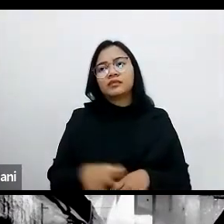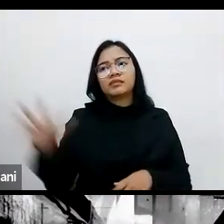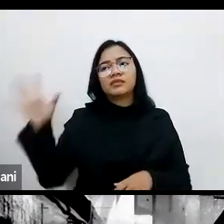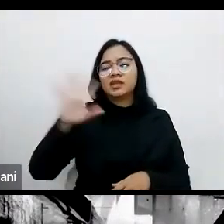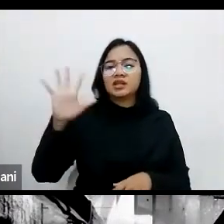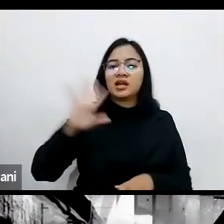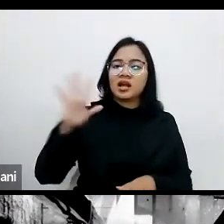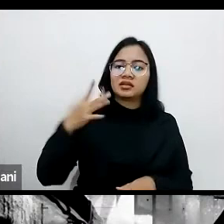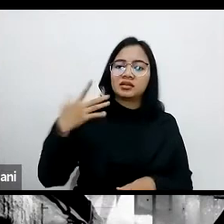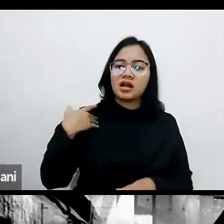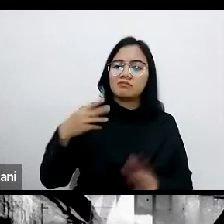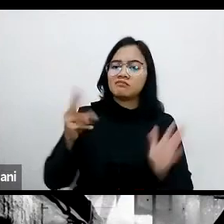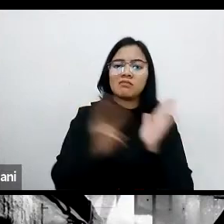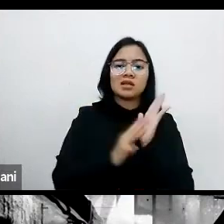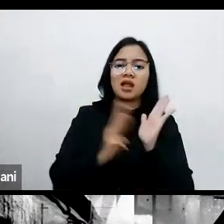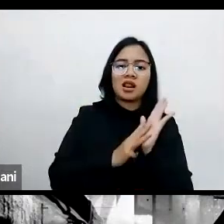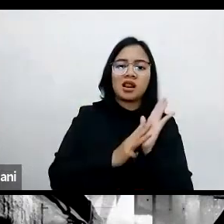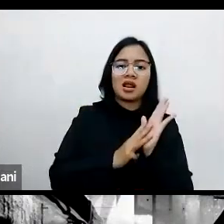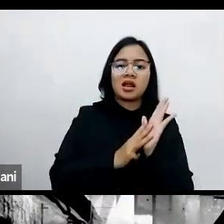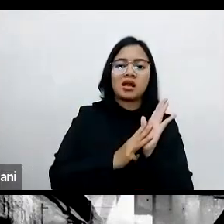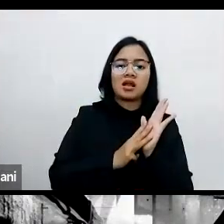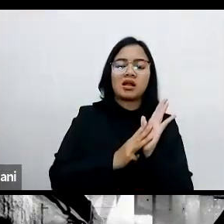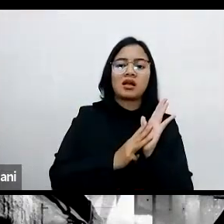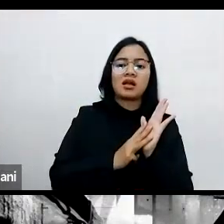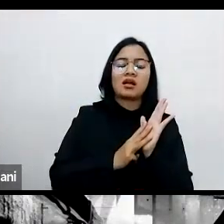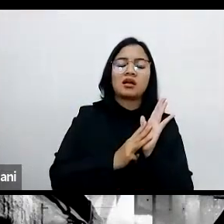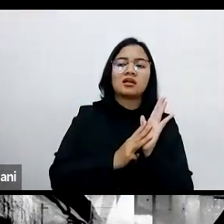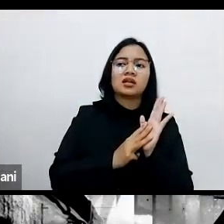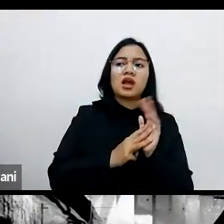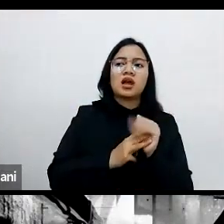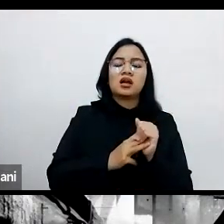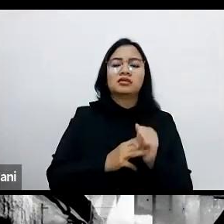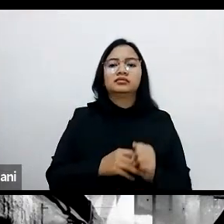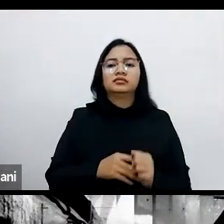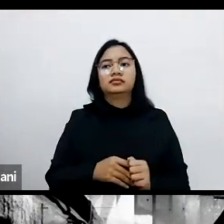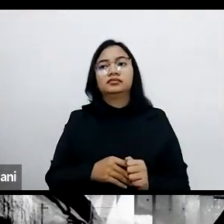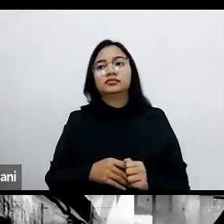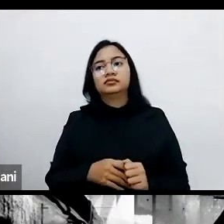tidak ada problem ya, maksudnya ya namanya juga diskurs,